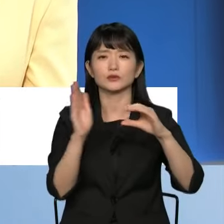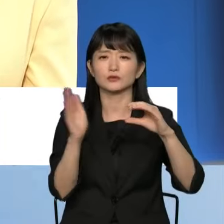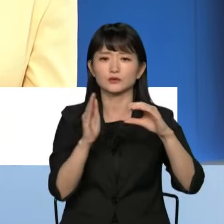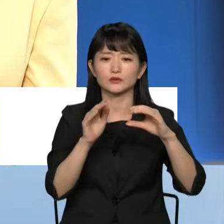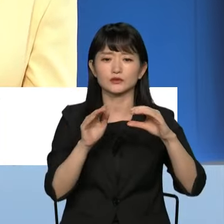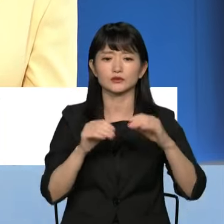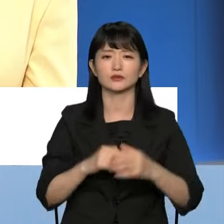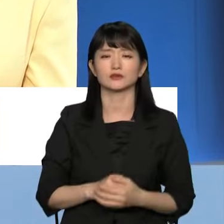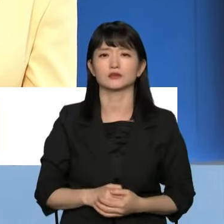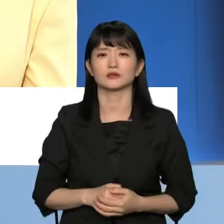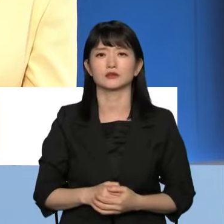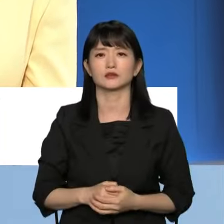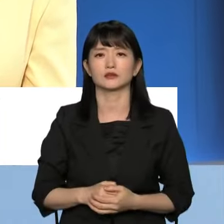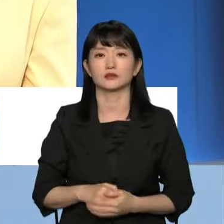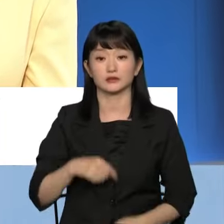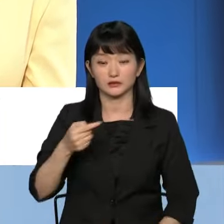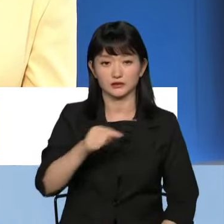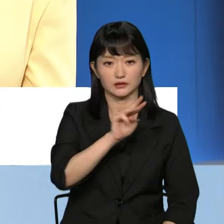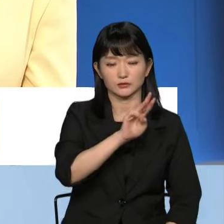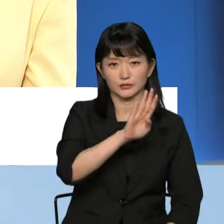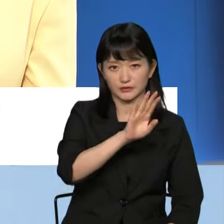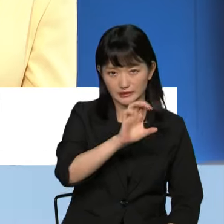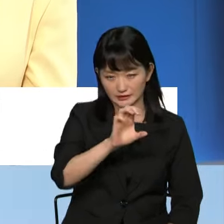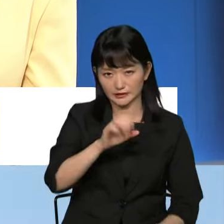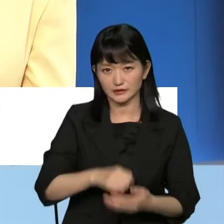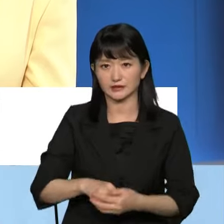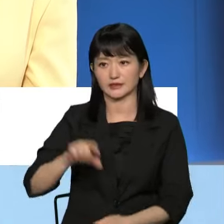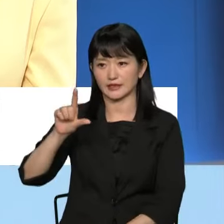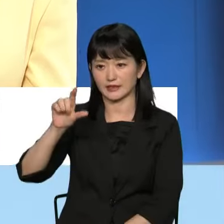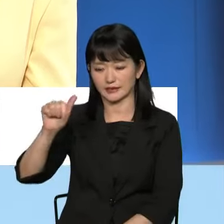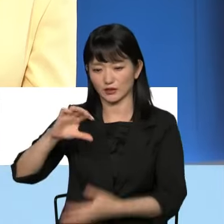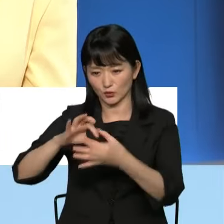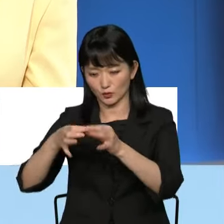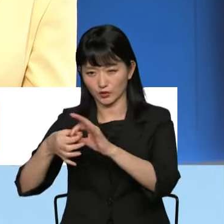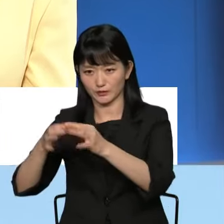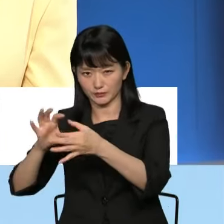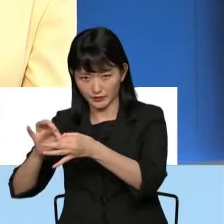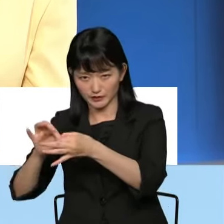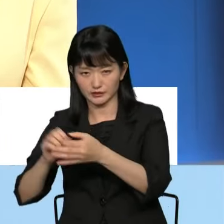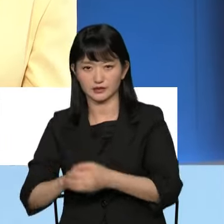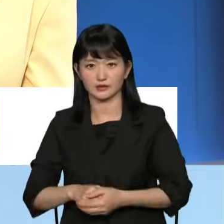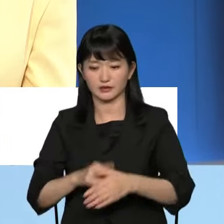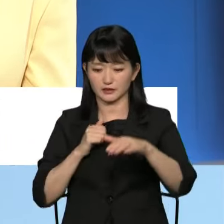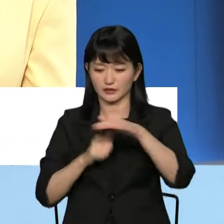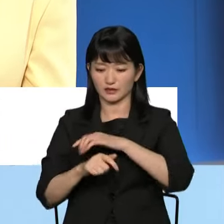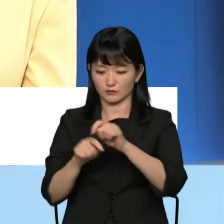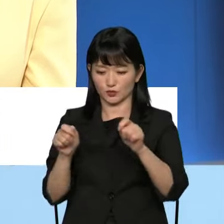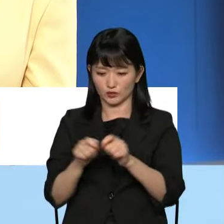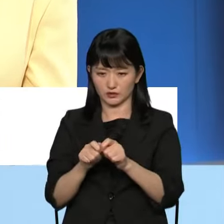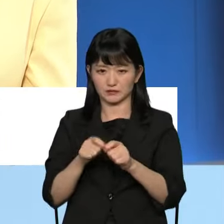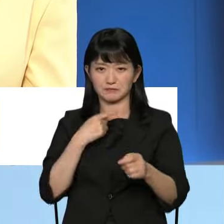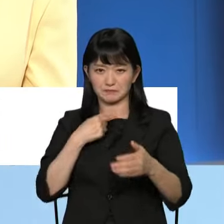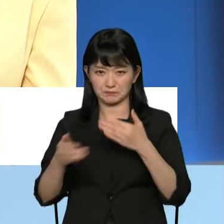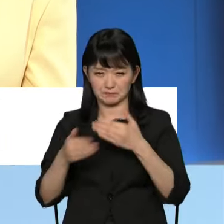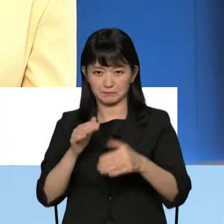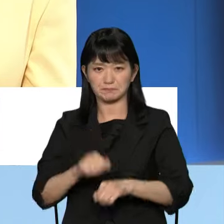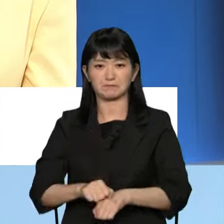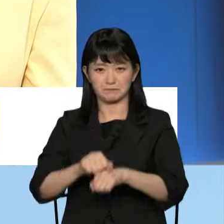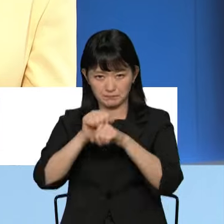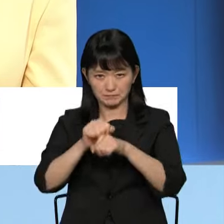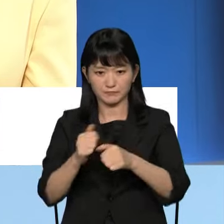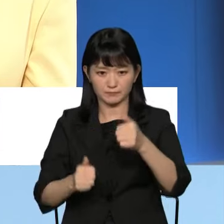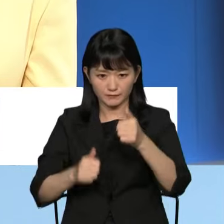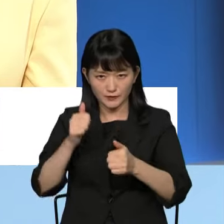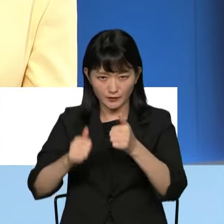그 이유는 지금 이 다음 WBC하고 이 LA 올림픽까지 이 대표팀들이 경험을 쌓아서 플레이를 하고